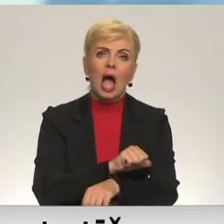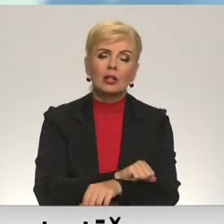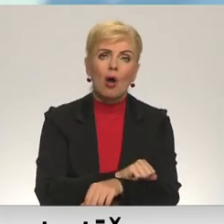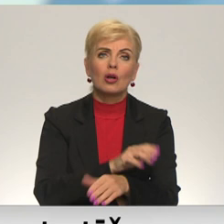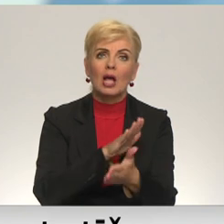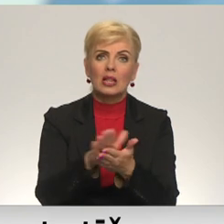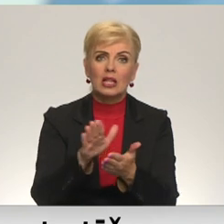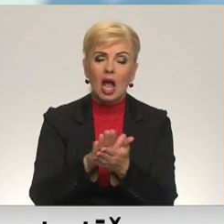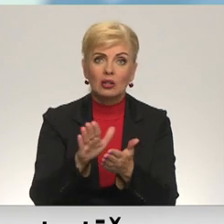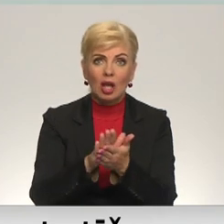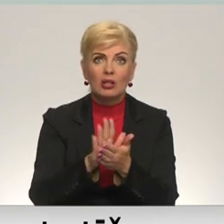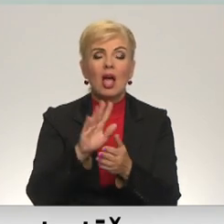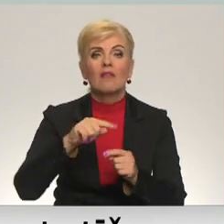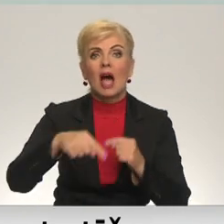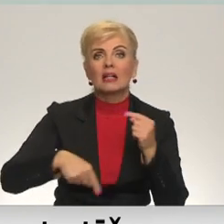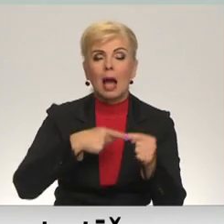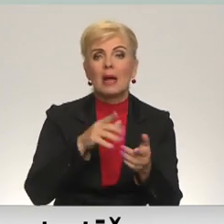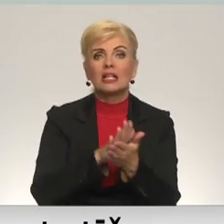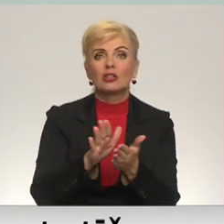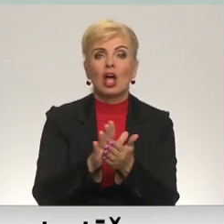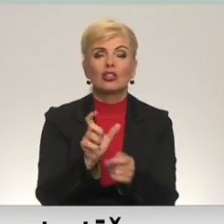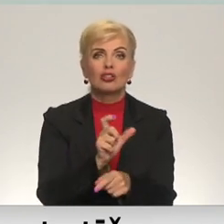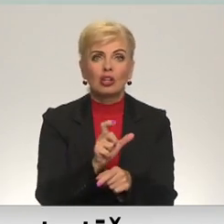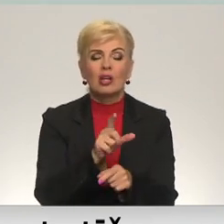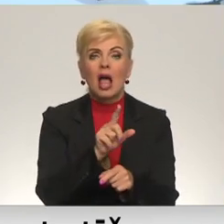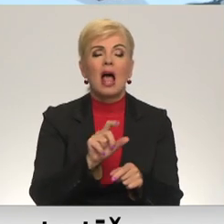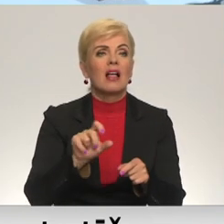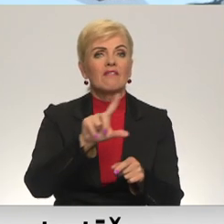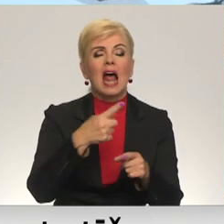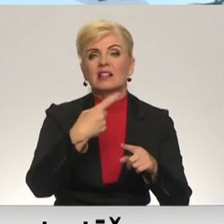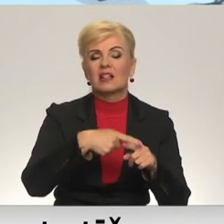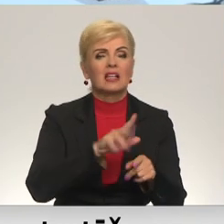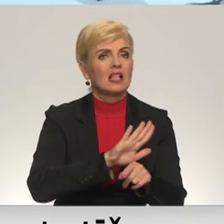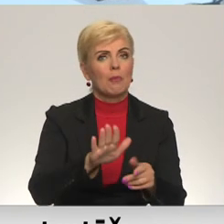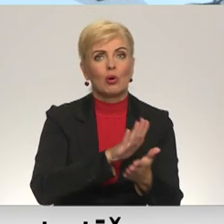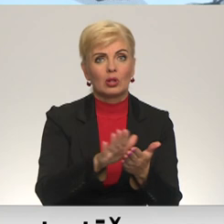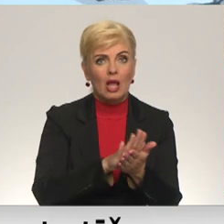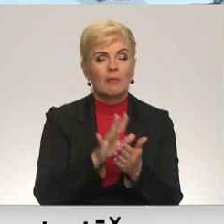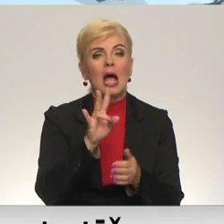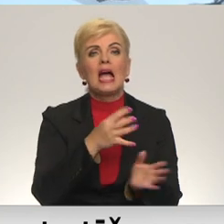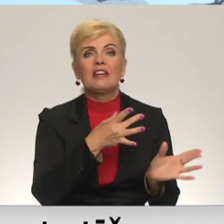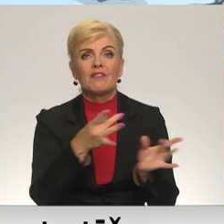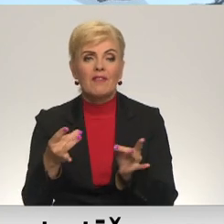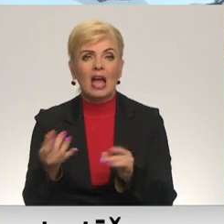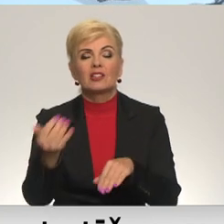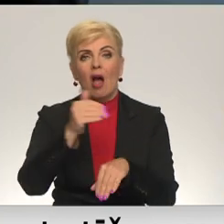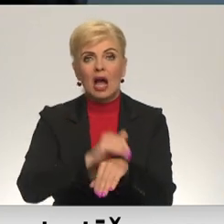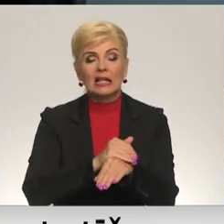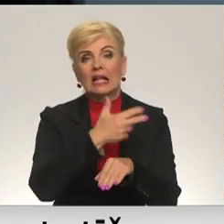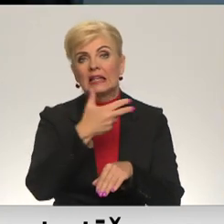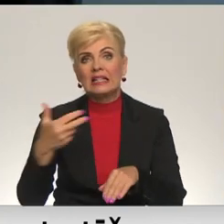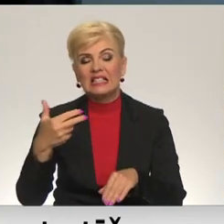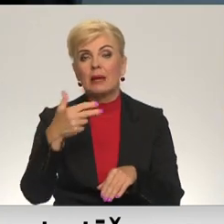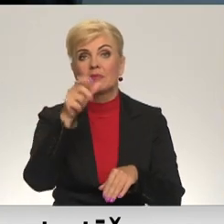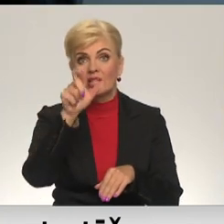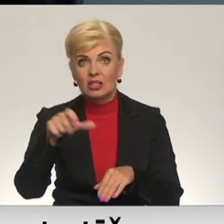apmainīt izlietotās šļierces, lai starp vairākiem netiktu lietota viena. Ik gadu HIV infekcija tiek atklāta ap 300 cilvēkiem, un ja